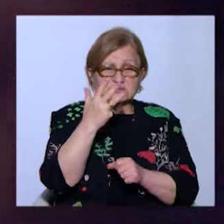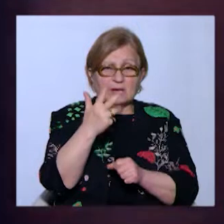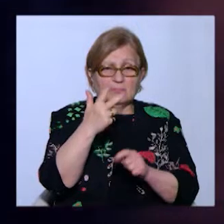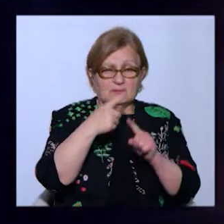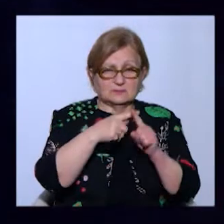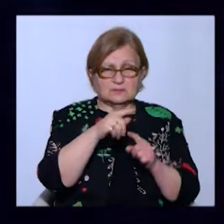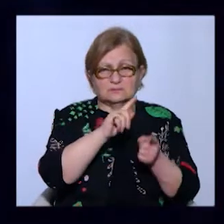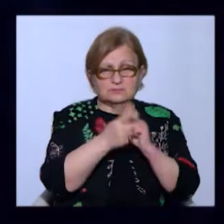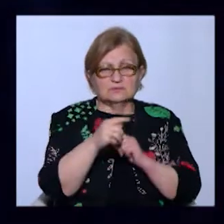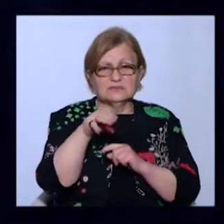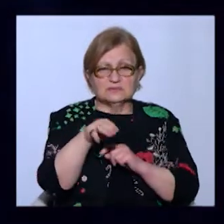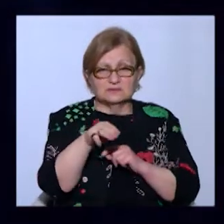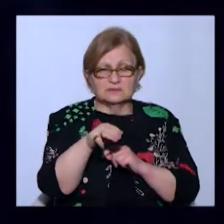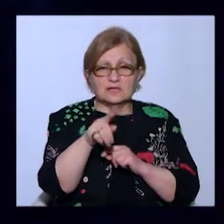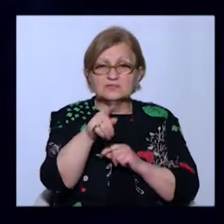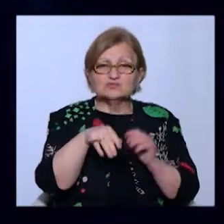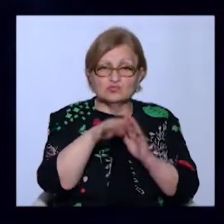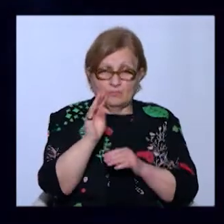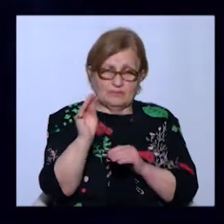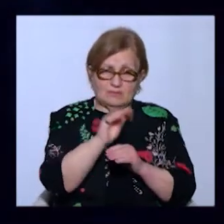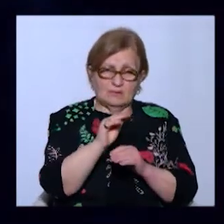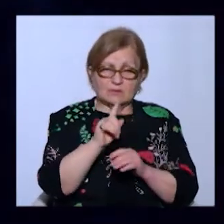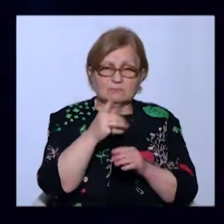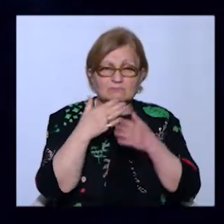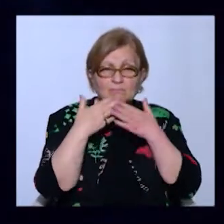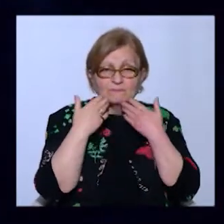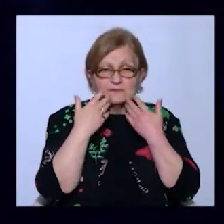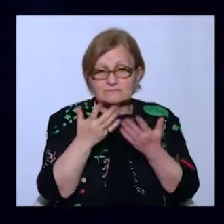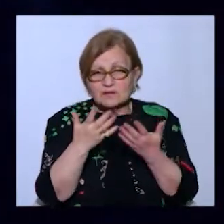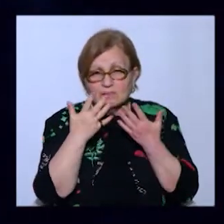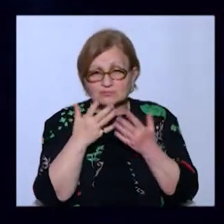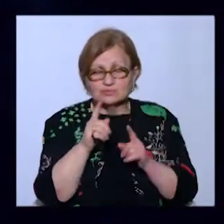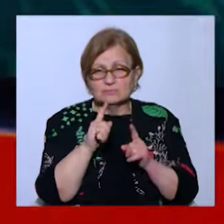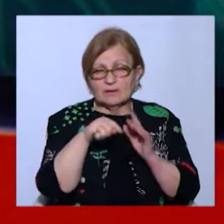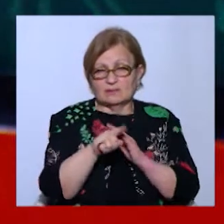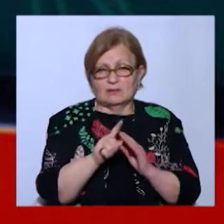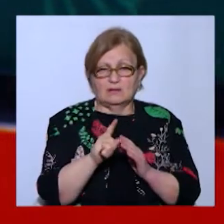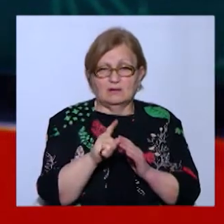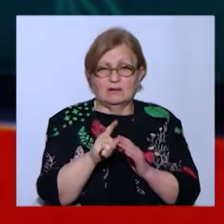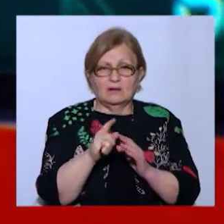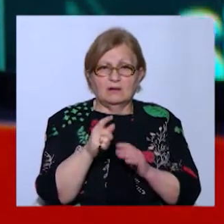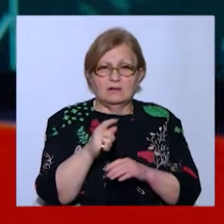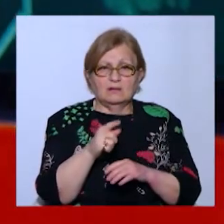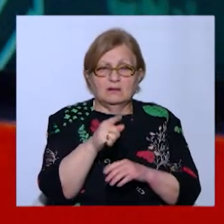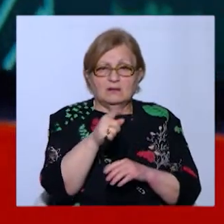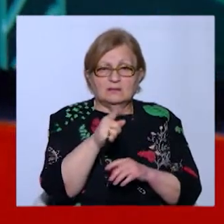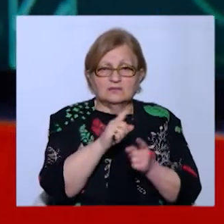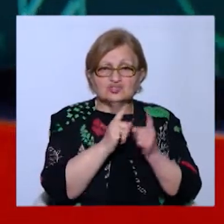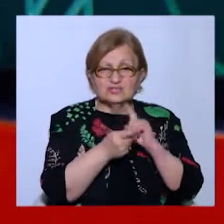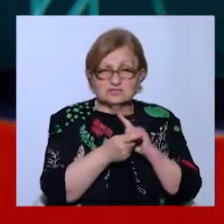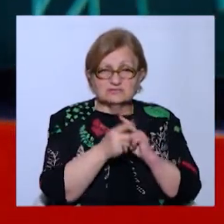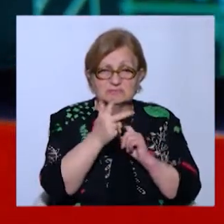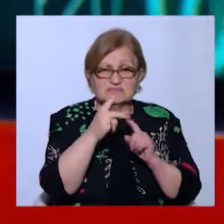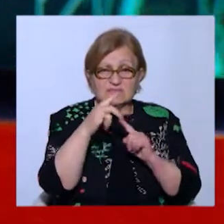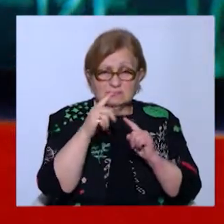ყოველთვის ჯობია ამ აღნიშვნების შემოტანა, რადგან უკვე ადვილად გამოჩნდება თუ რასთან გვაქვს საქმე. 3 ხარისხად x-ი მაშასადამე შეიძლება